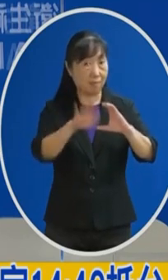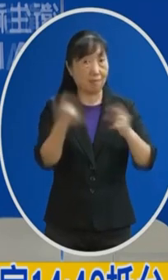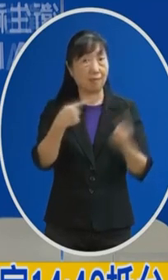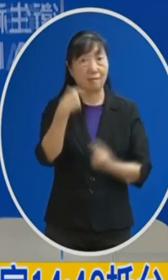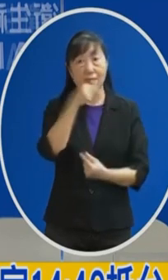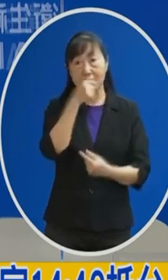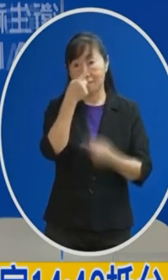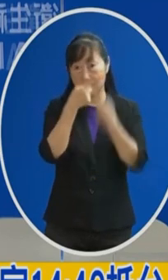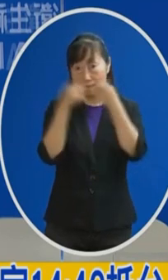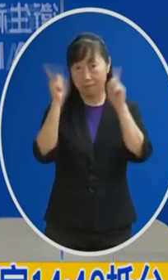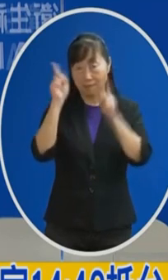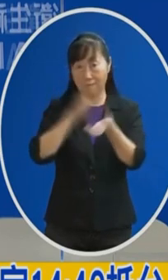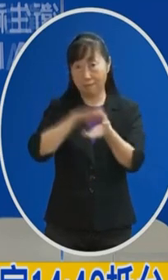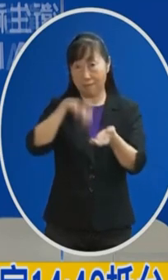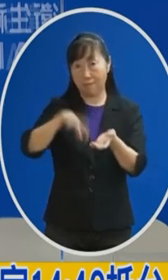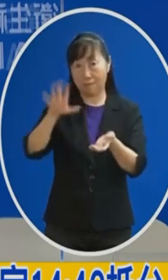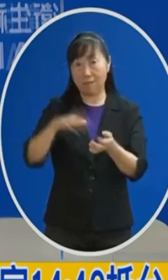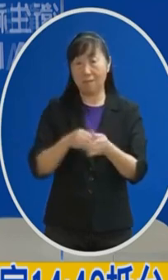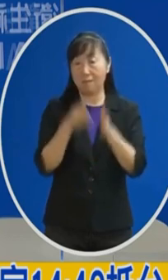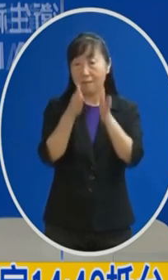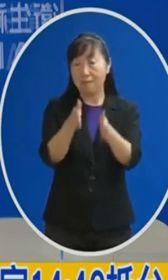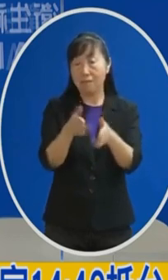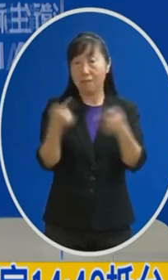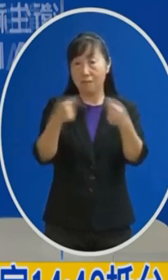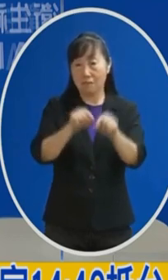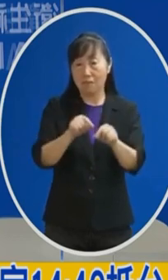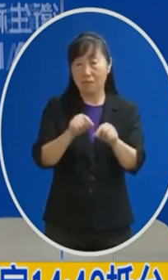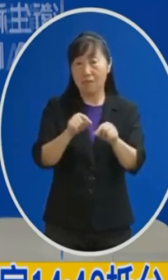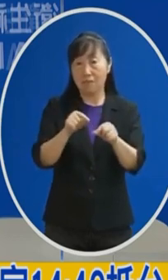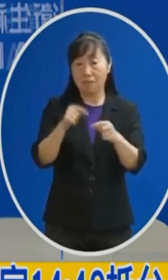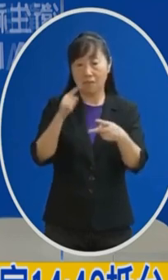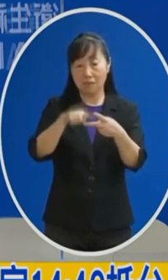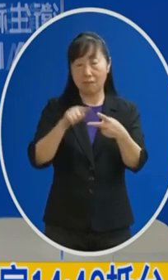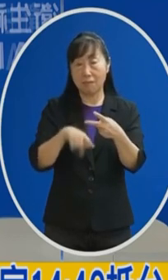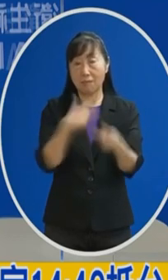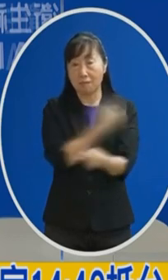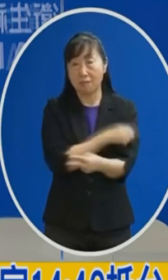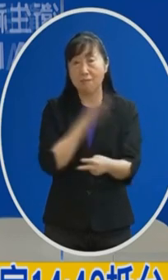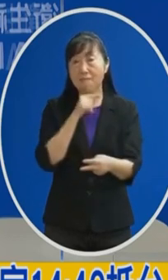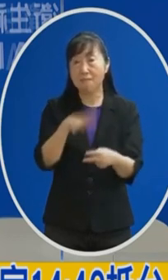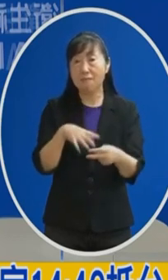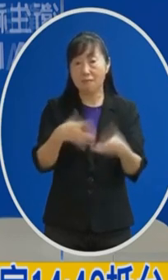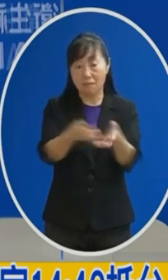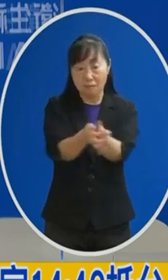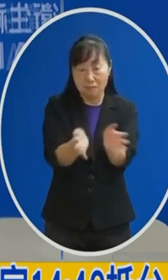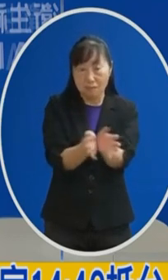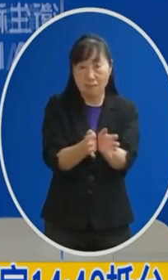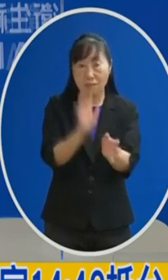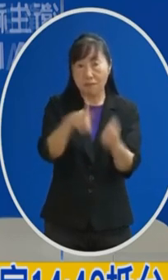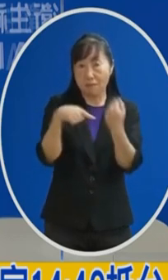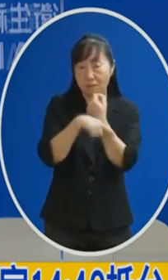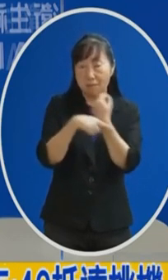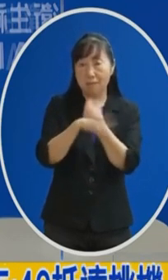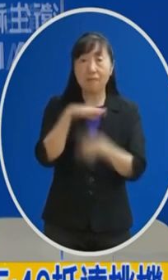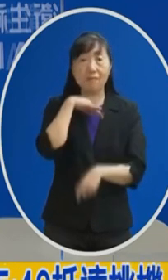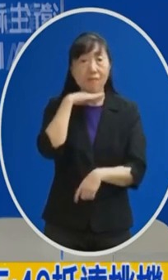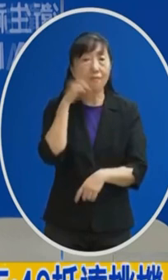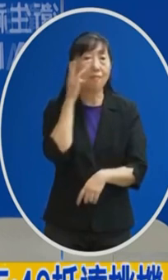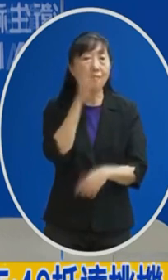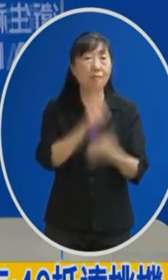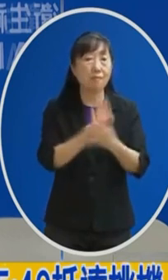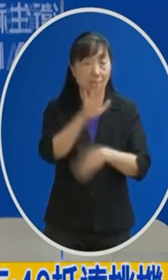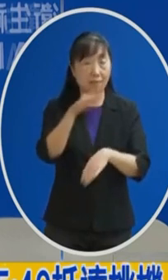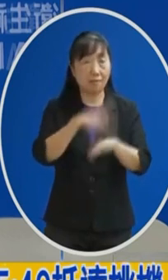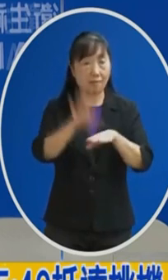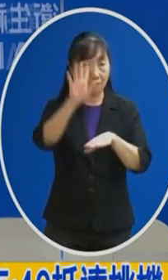经开始在展开这个关于混打的一个院内小规模的一个研究，那可能要两三个月之后会有结果，所以我们也希望这